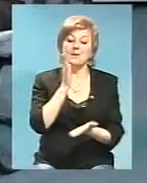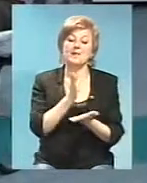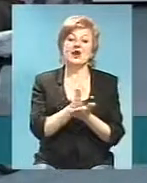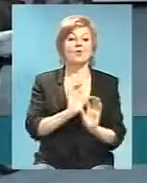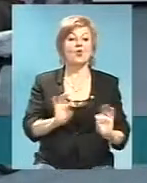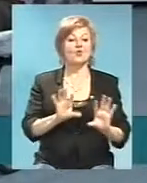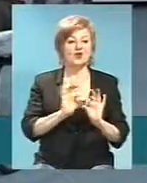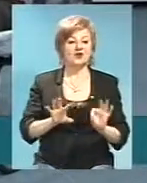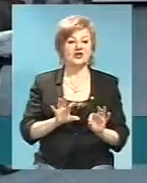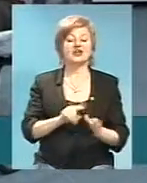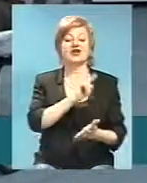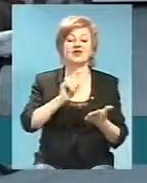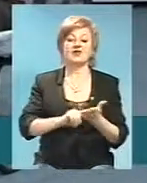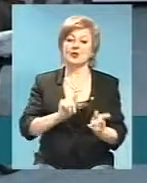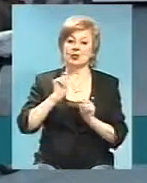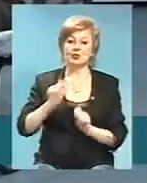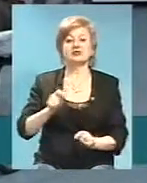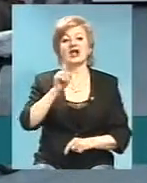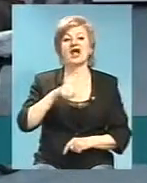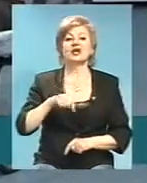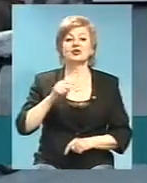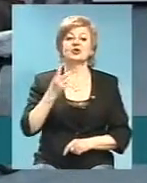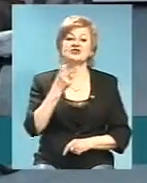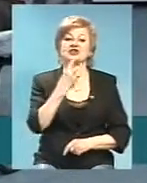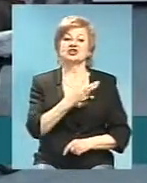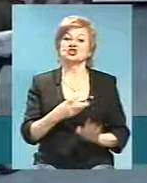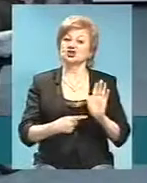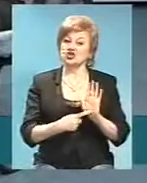ефіру та ставити свої запитання за номером